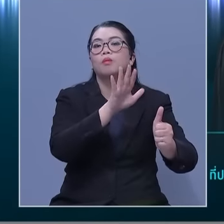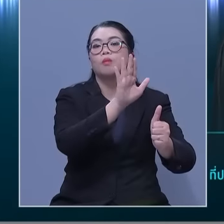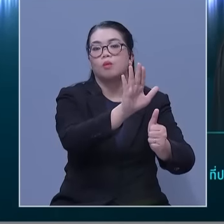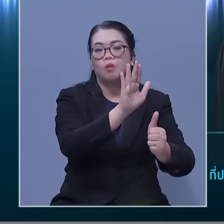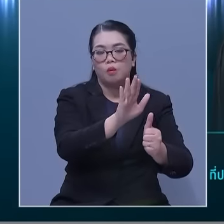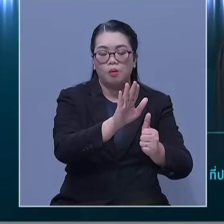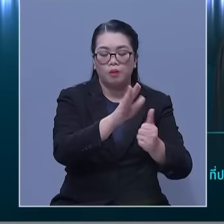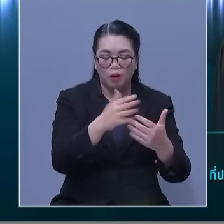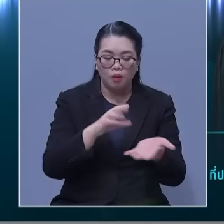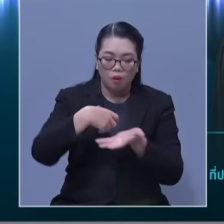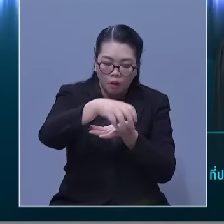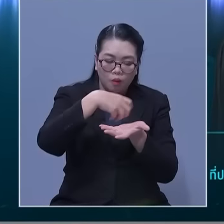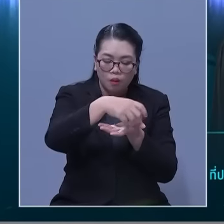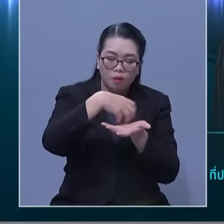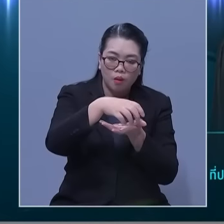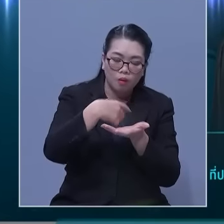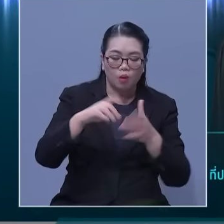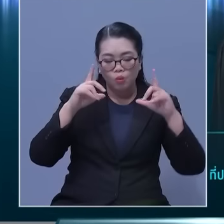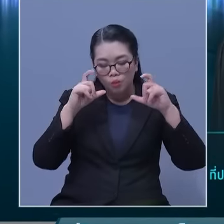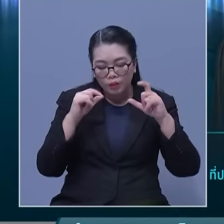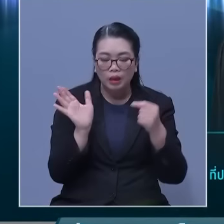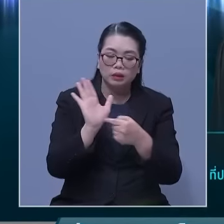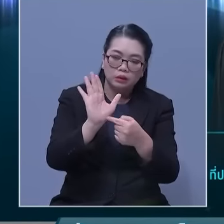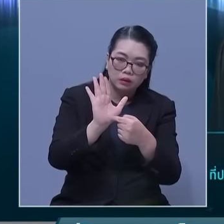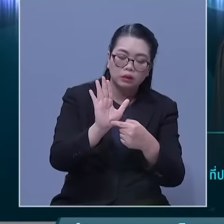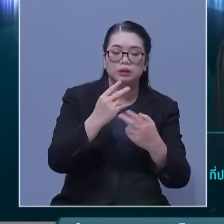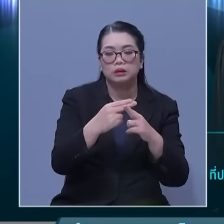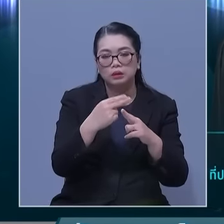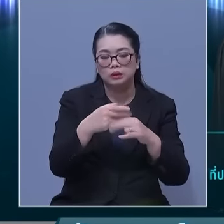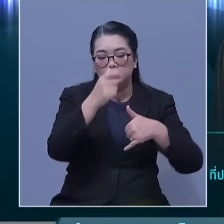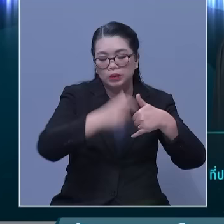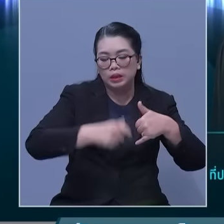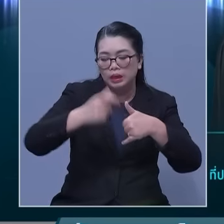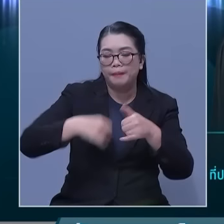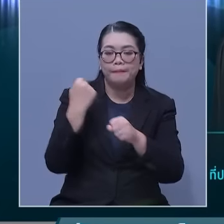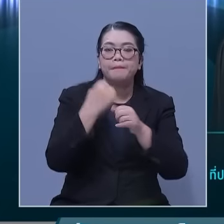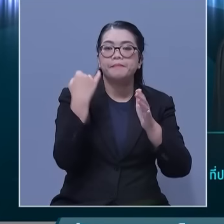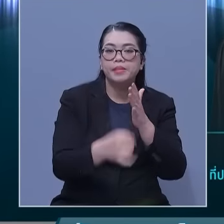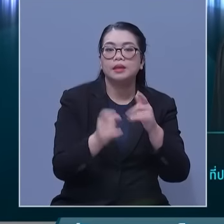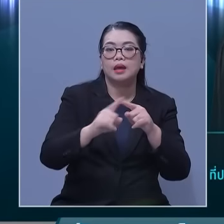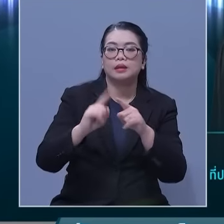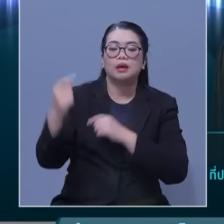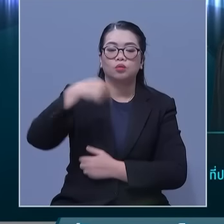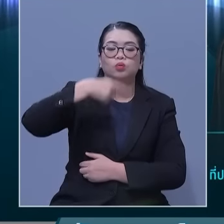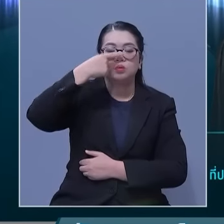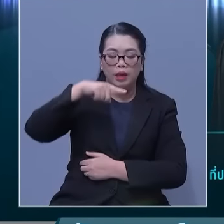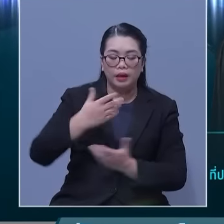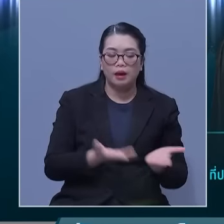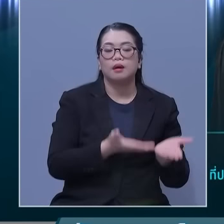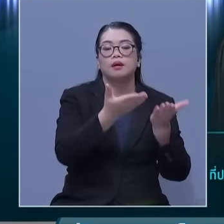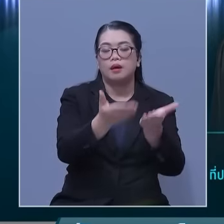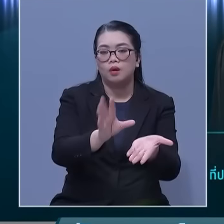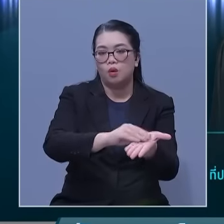ป้อนข้อมูลให้นะครับรูปถ่ายชื่อรวมทั้งพฤติกรรมต่างๆที่ให้กับท่านไป